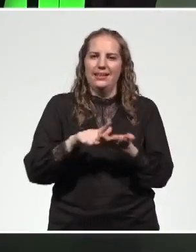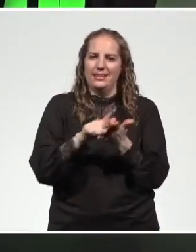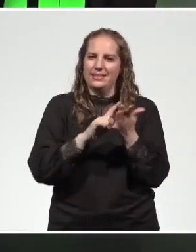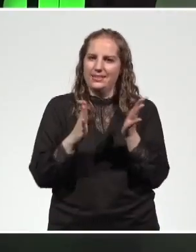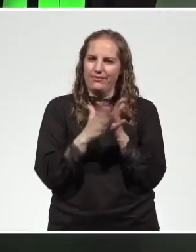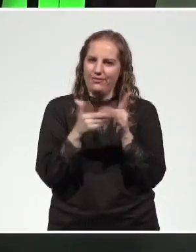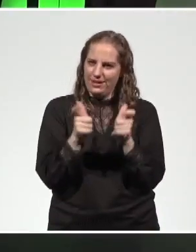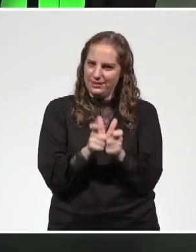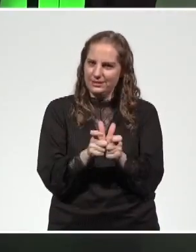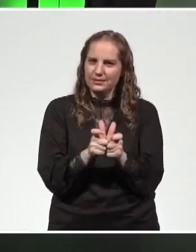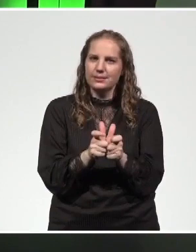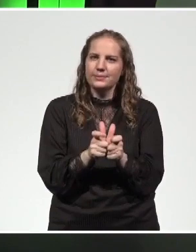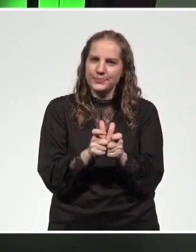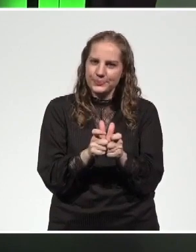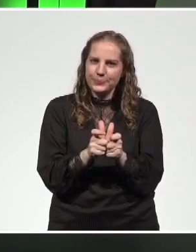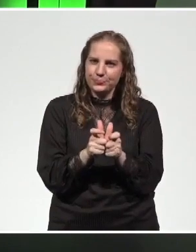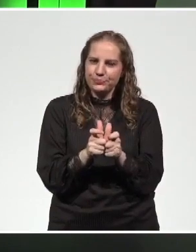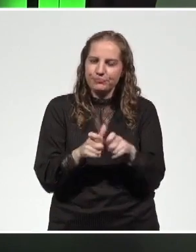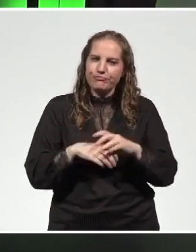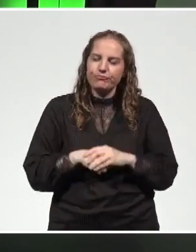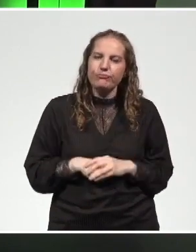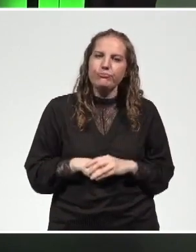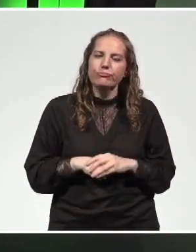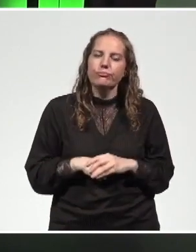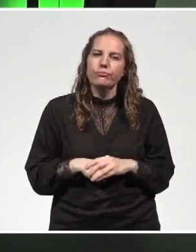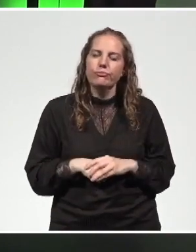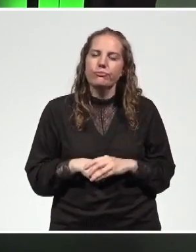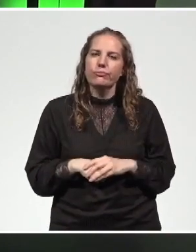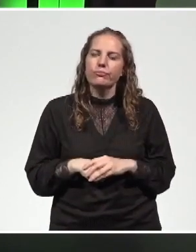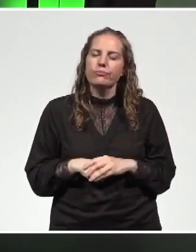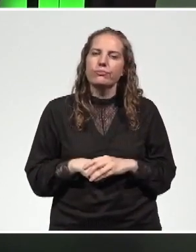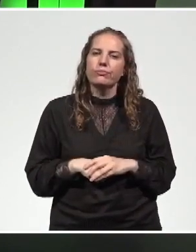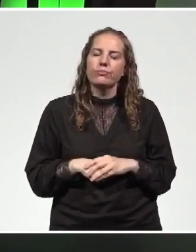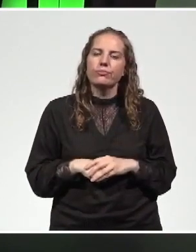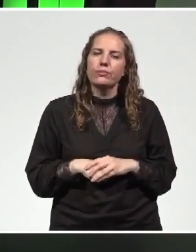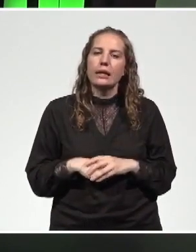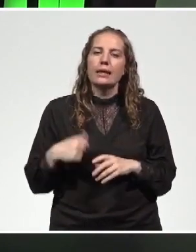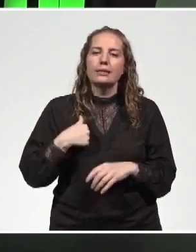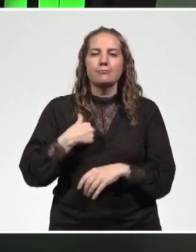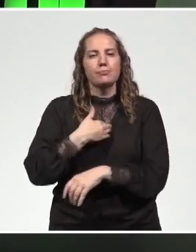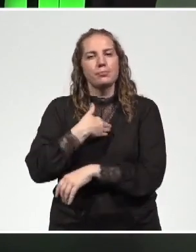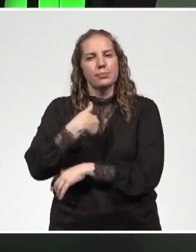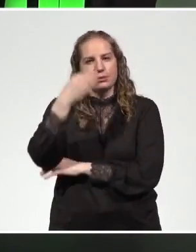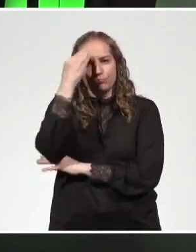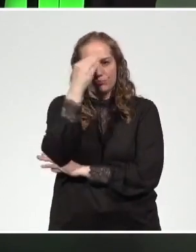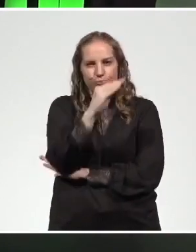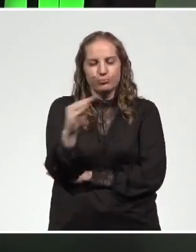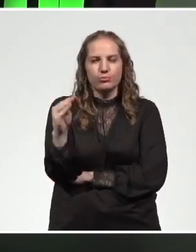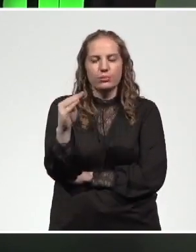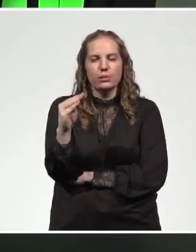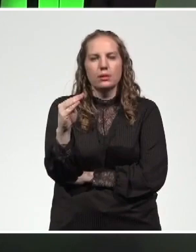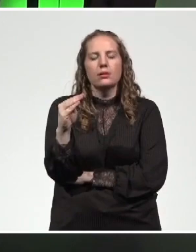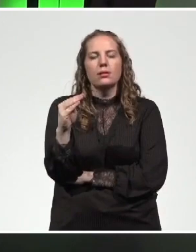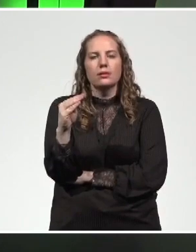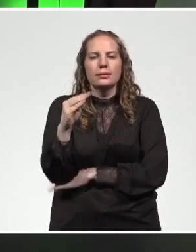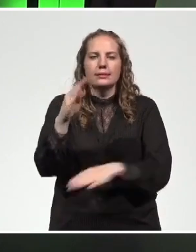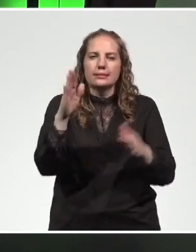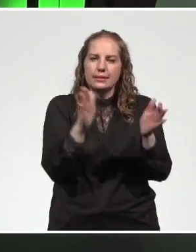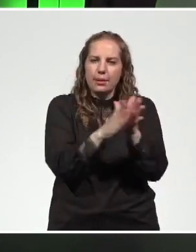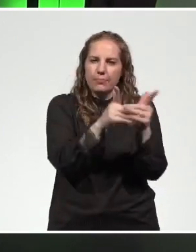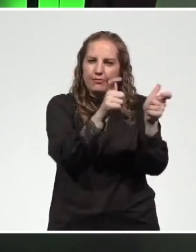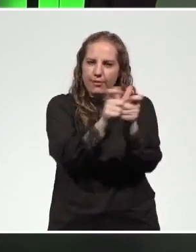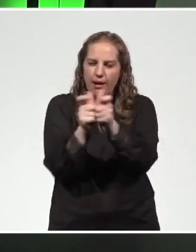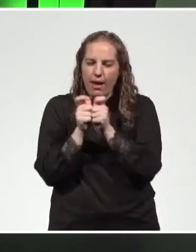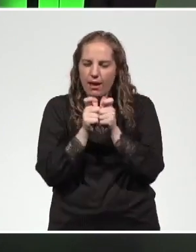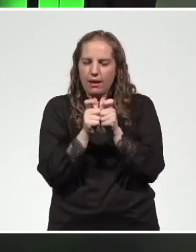samfélags. Og það er í fyrsta lagi að þá langar mig að nefna að það er ákveðin meinsemd í hverju samfélagi sem